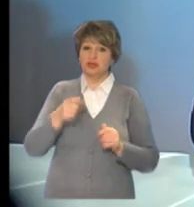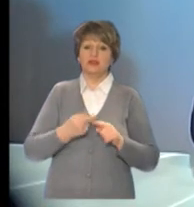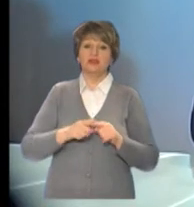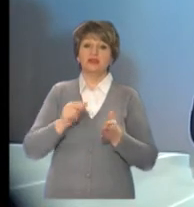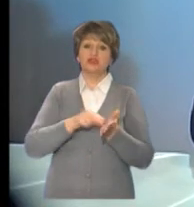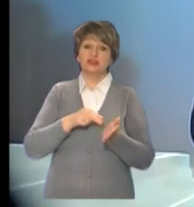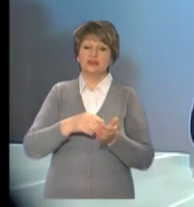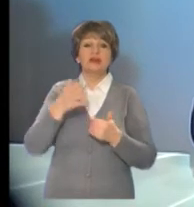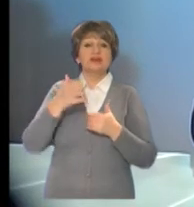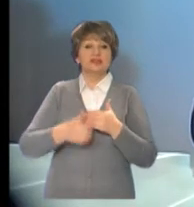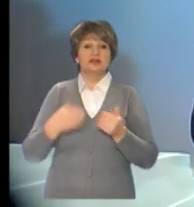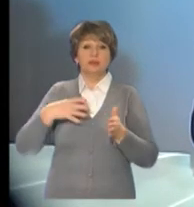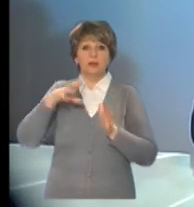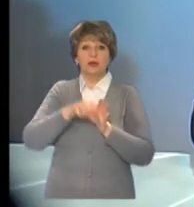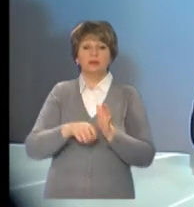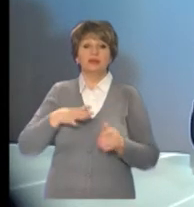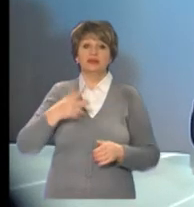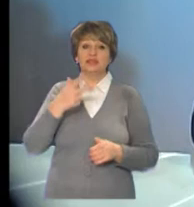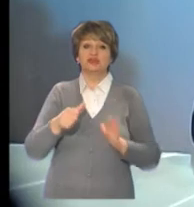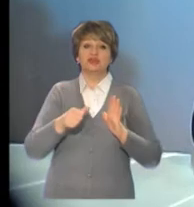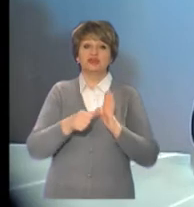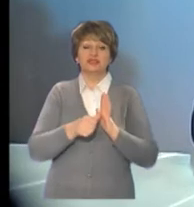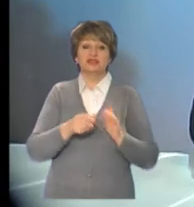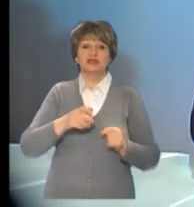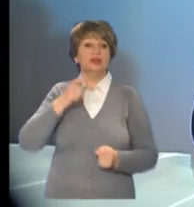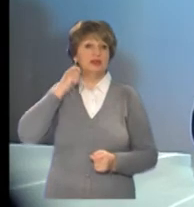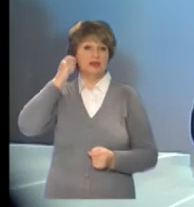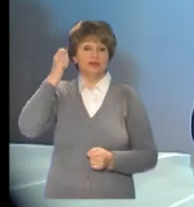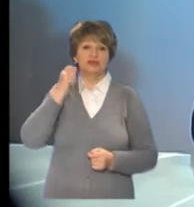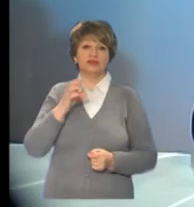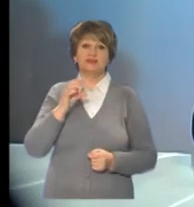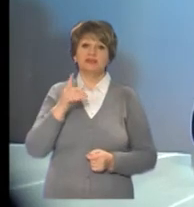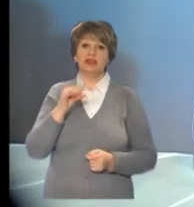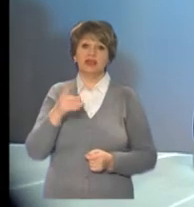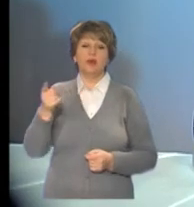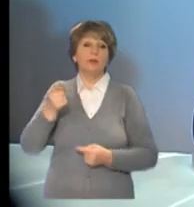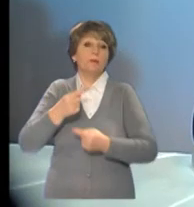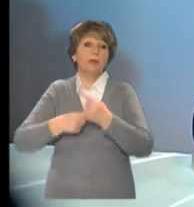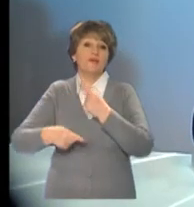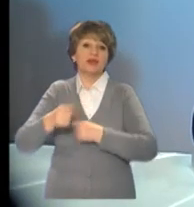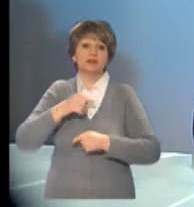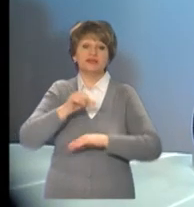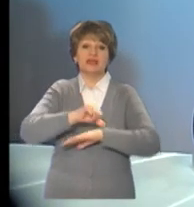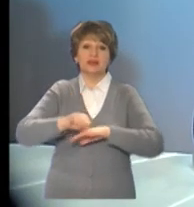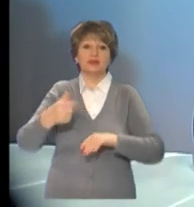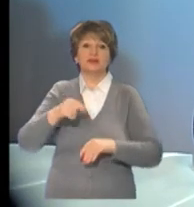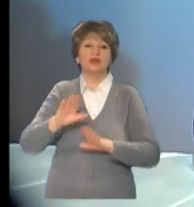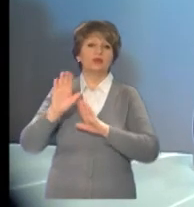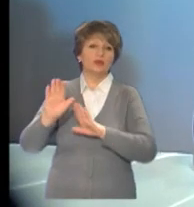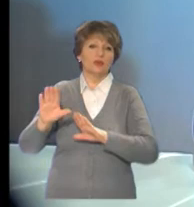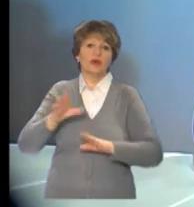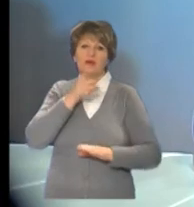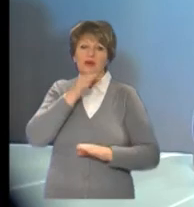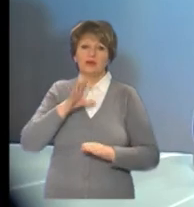Серед загиблих був і 36-річний Андрій Черненко. Тоді він щойно повернувся з Нідерландів, де тривалий час